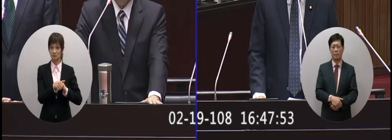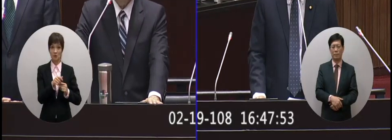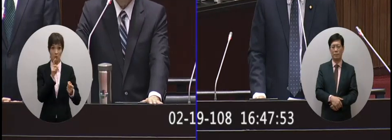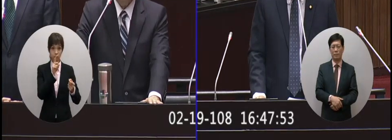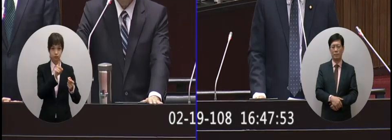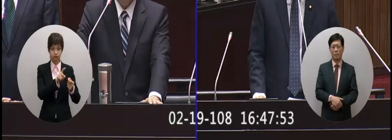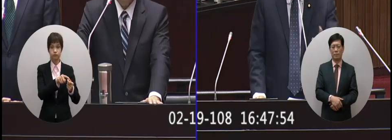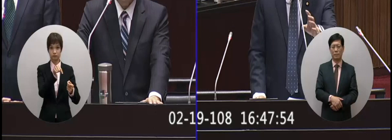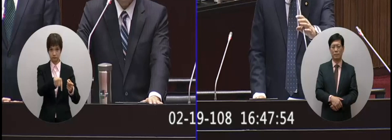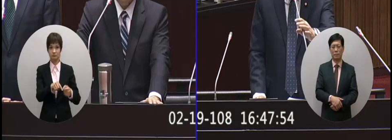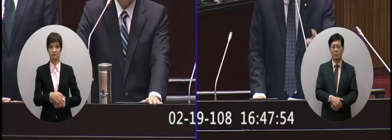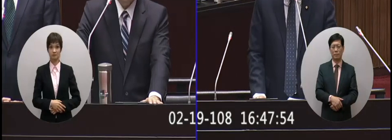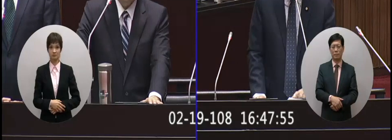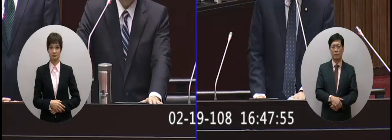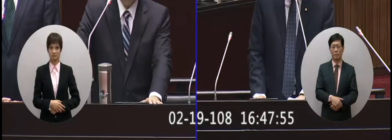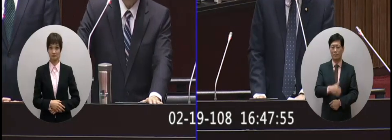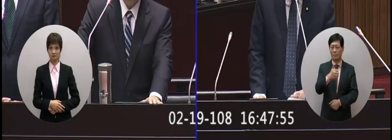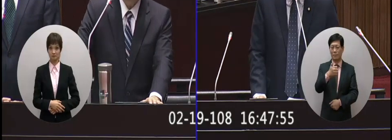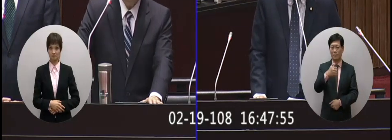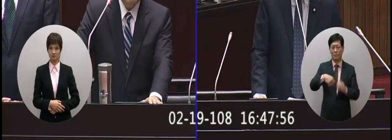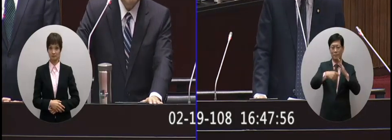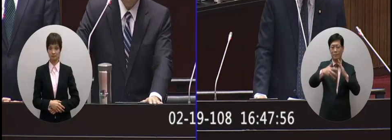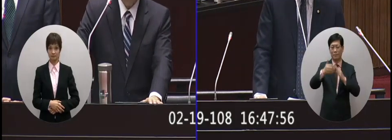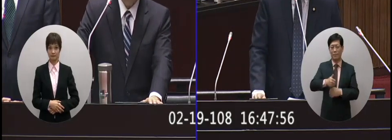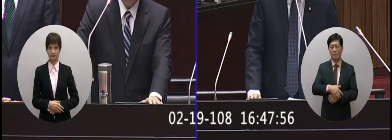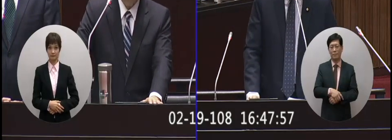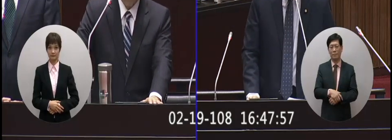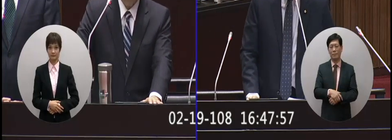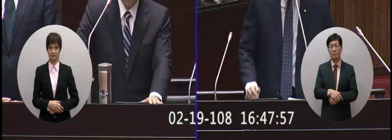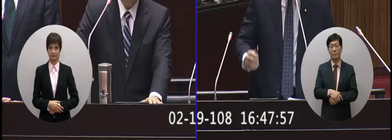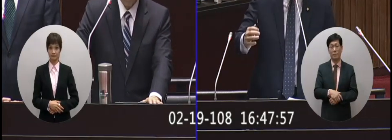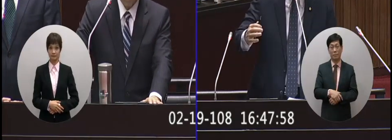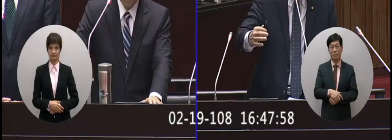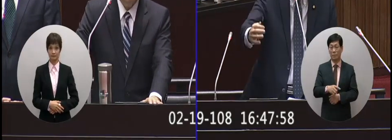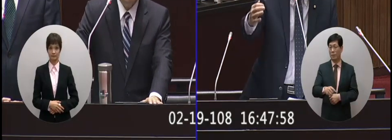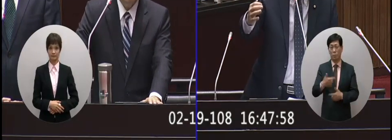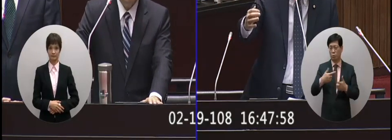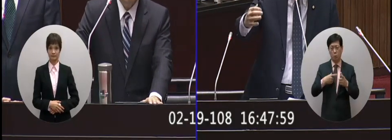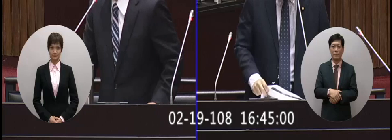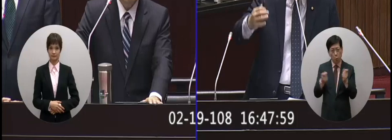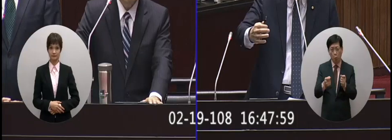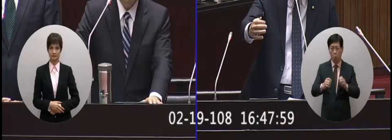标。 哦，多谢议长哈，因为那个这个部分当然不是一个短期